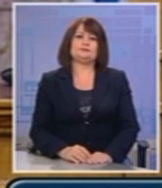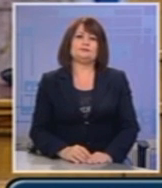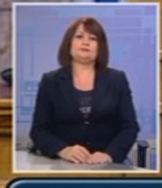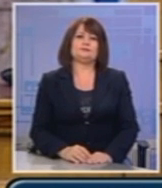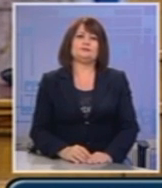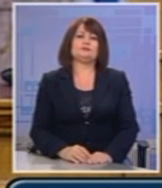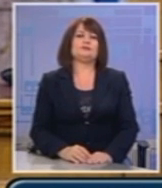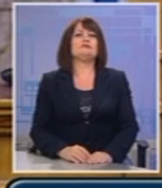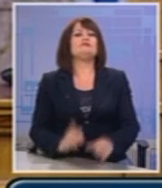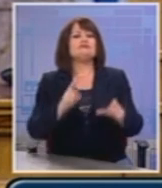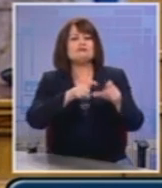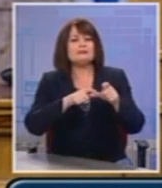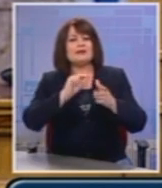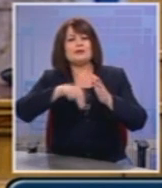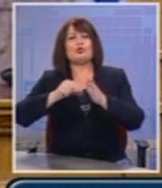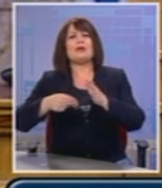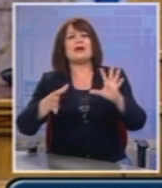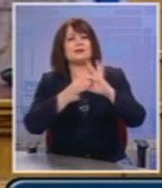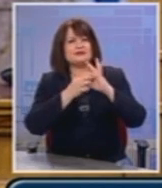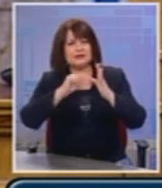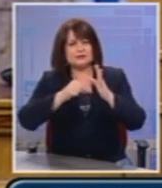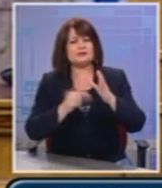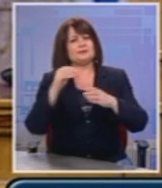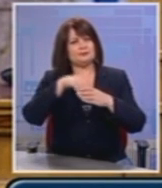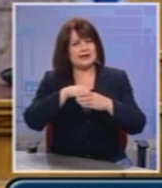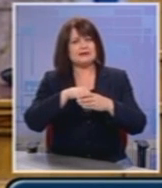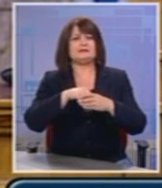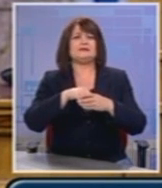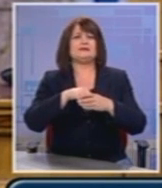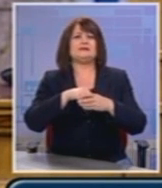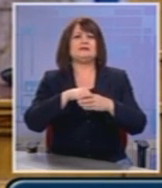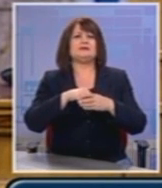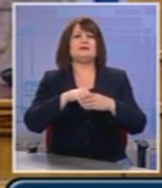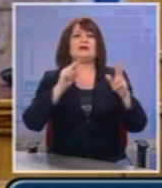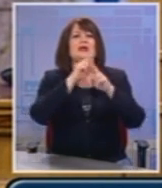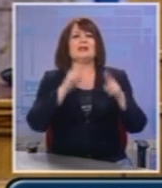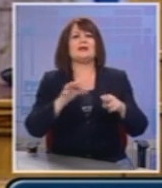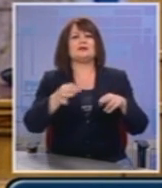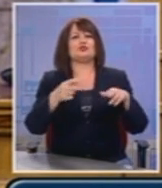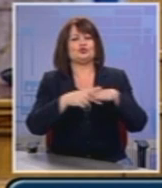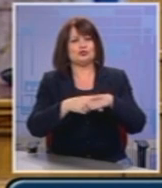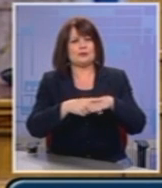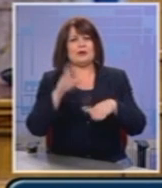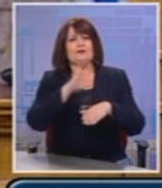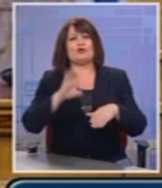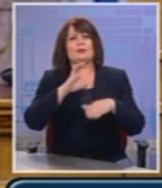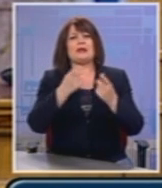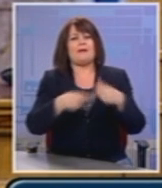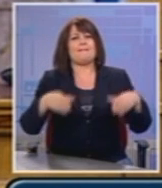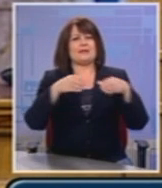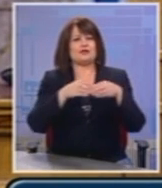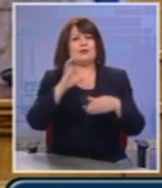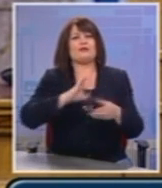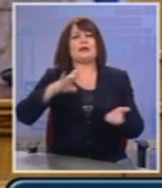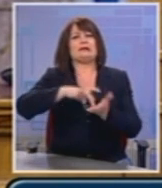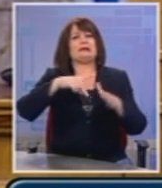συμβαλλόμενοι συμπεριλαμβανομένου συμπεριλαμβανομένου του δντ της ευρωπαϊκής επιτροπής της εκτ και